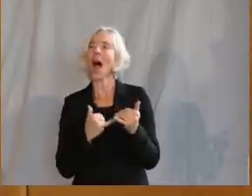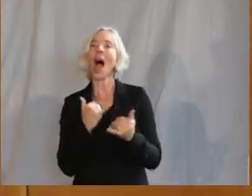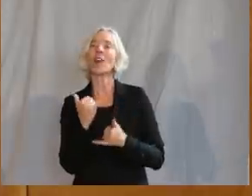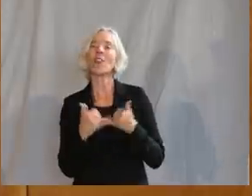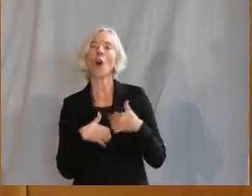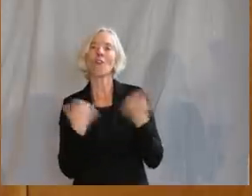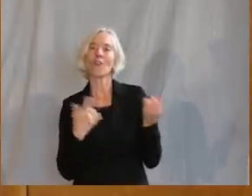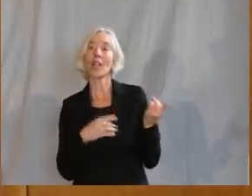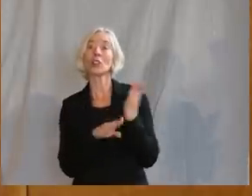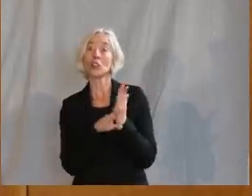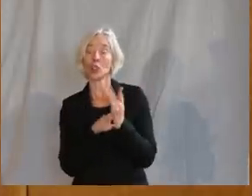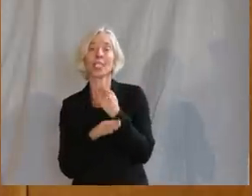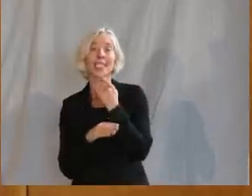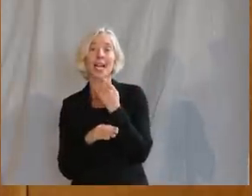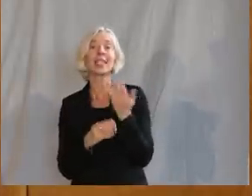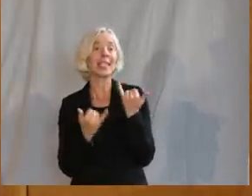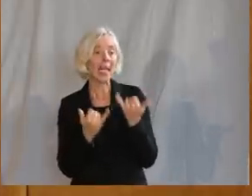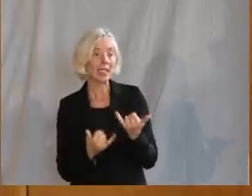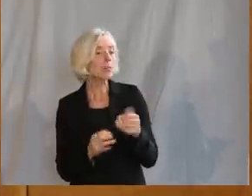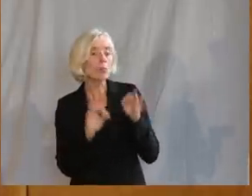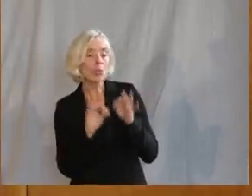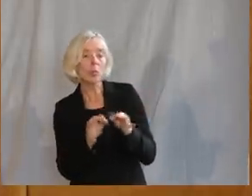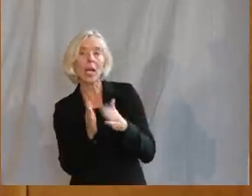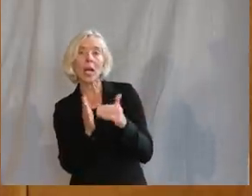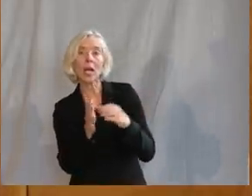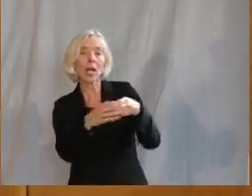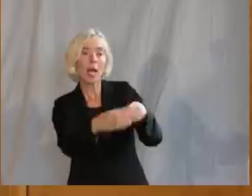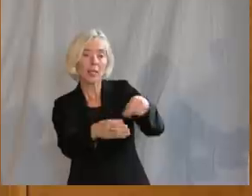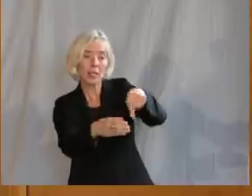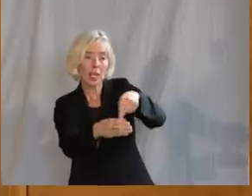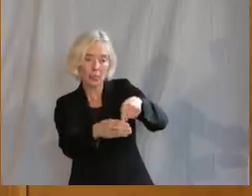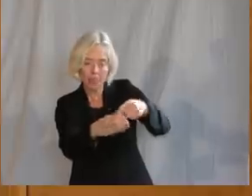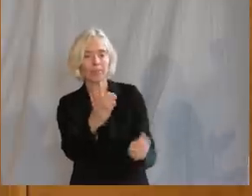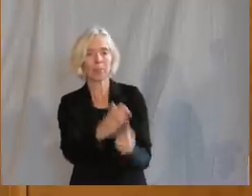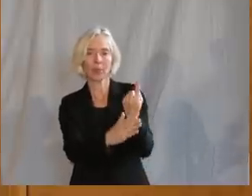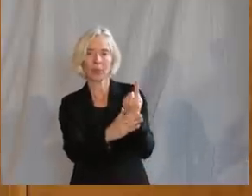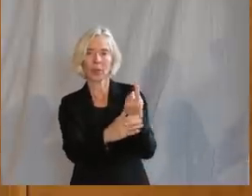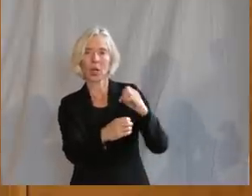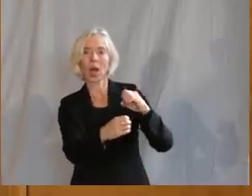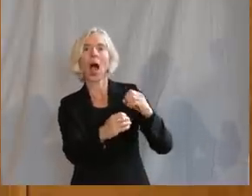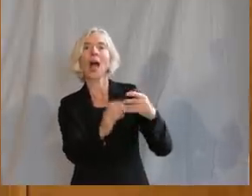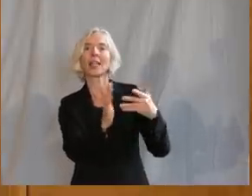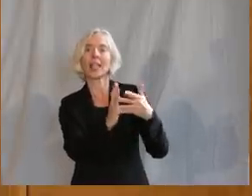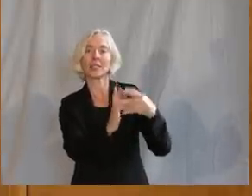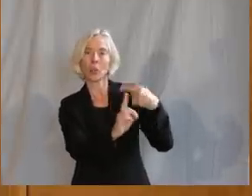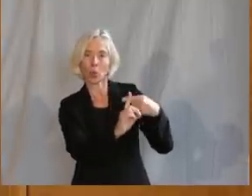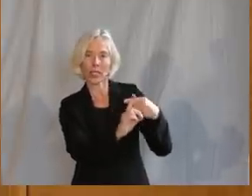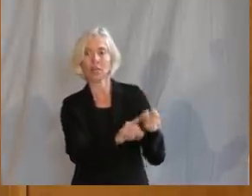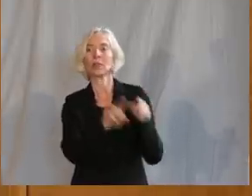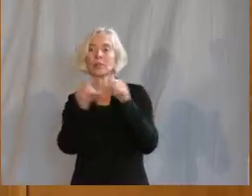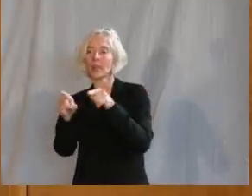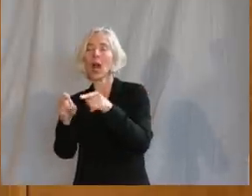neue Schulklassen wieder haben, die wir heute in Quarantäne schicken müssen und die wiederum sind größtenteils jetzt auf die Fälle von